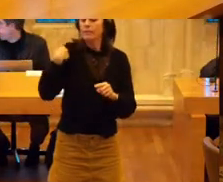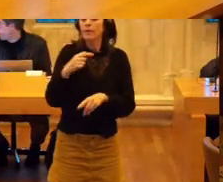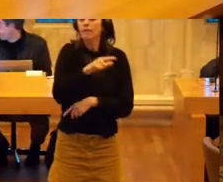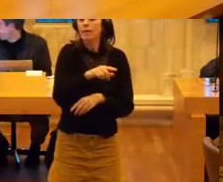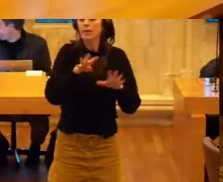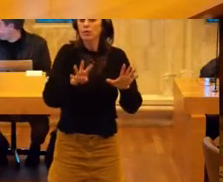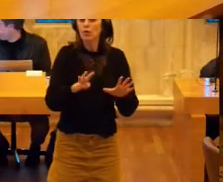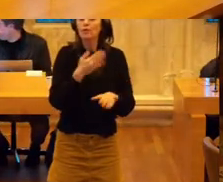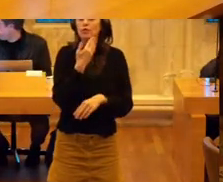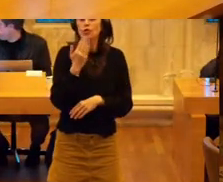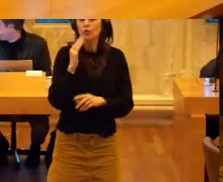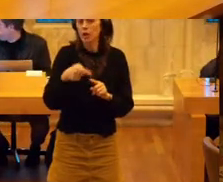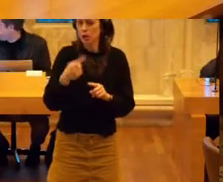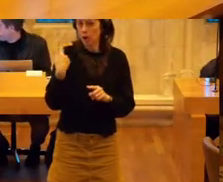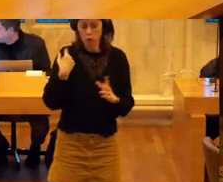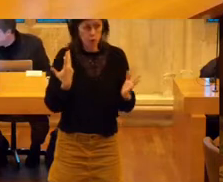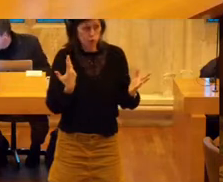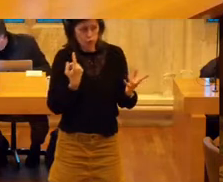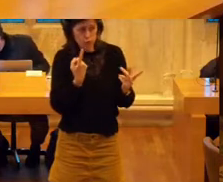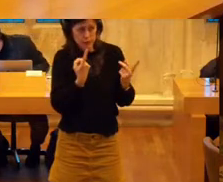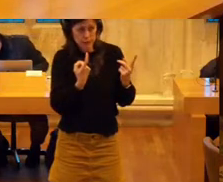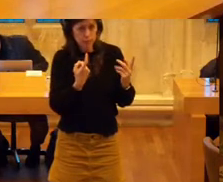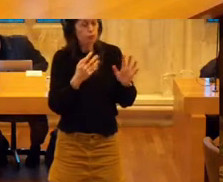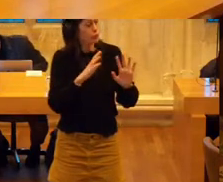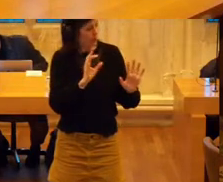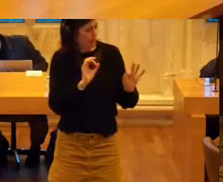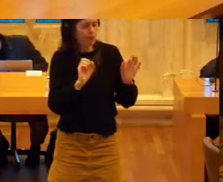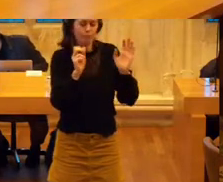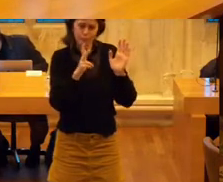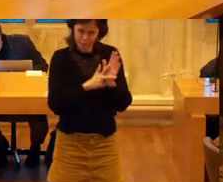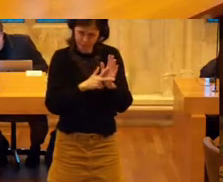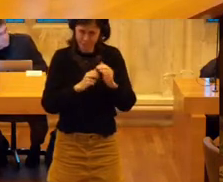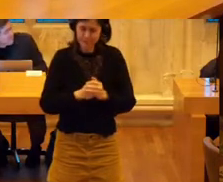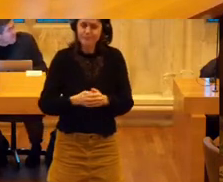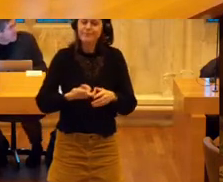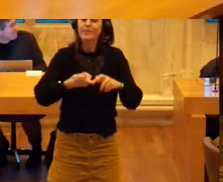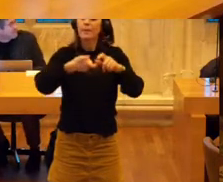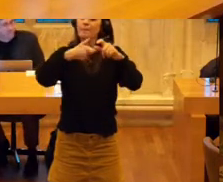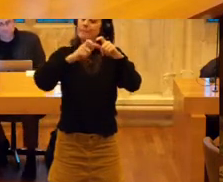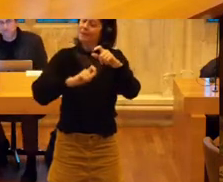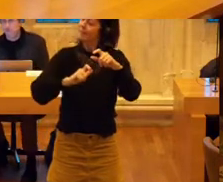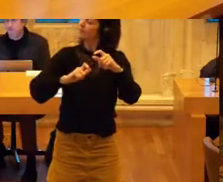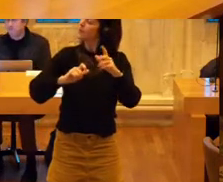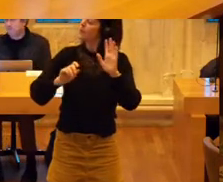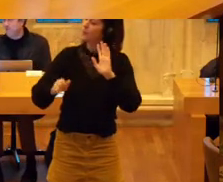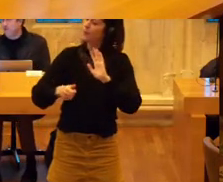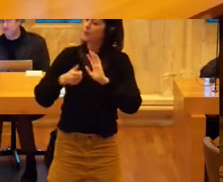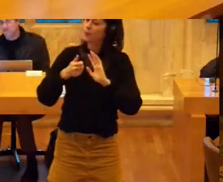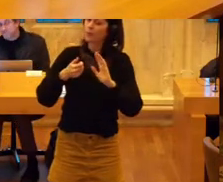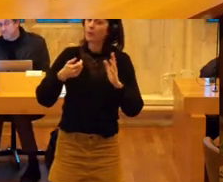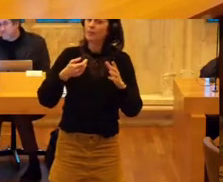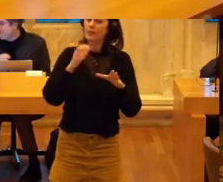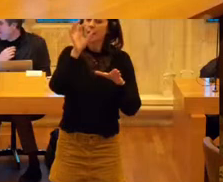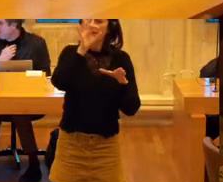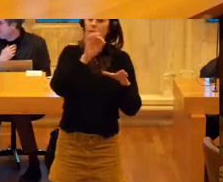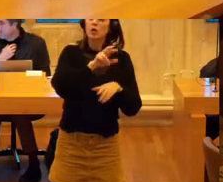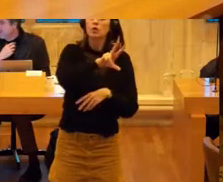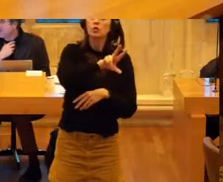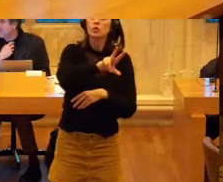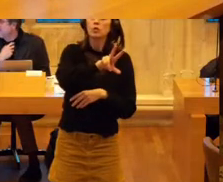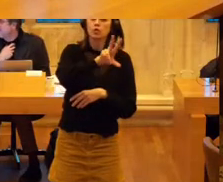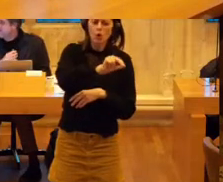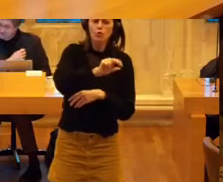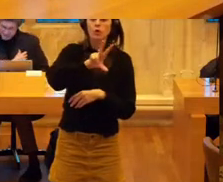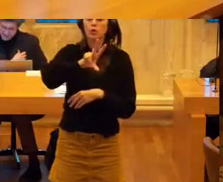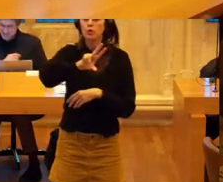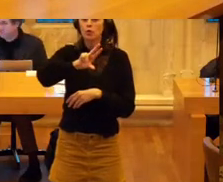janvier dernier ? Question donc adoptée. Donc je vous propose que nous commencions par les délibérations 30, 31, 32